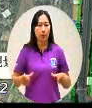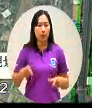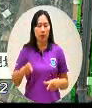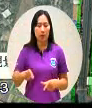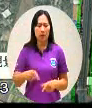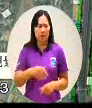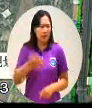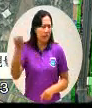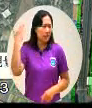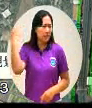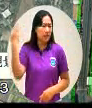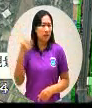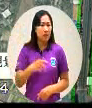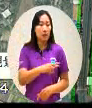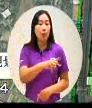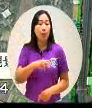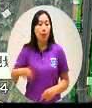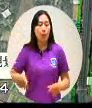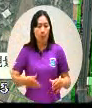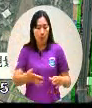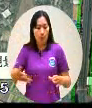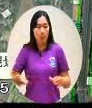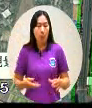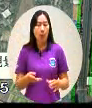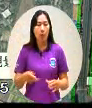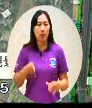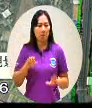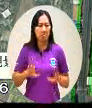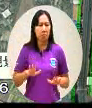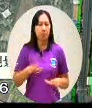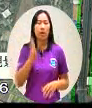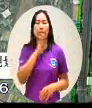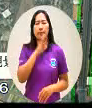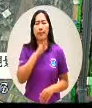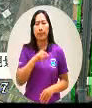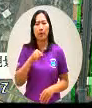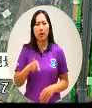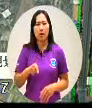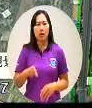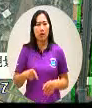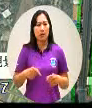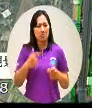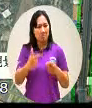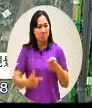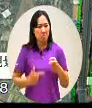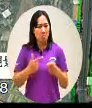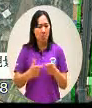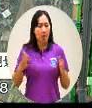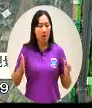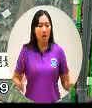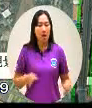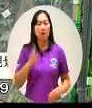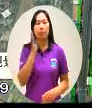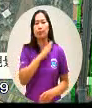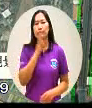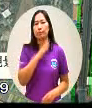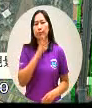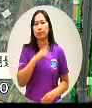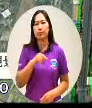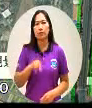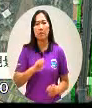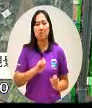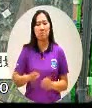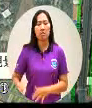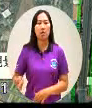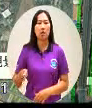哦，十几年啊，因为较早的设备较简陋，即卖已经荒废六年啊吼。从本溪陈乡长的时阵，大家废除啊吼。伫这个